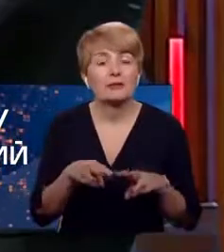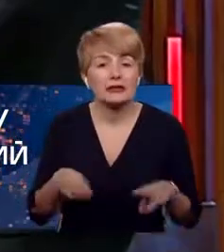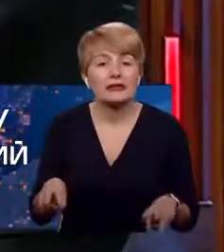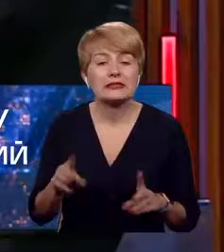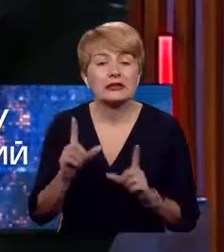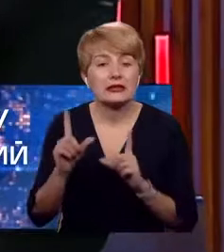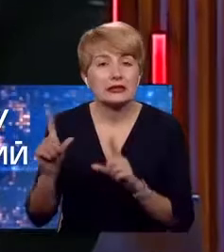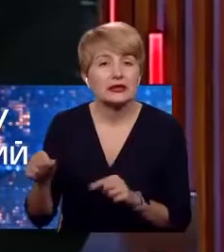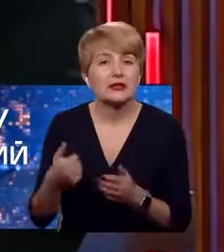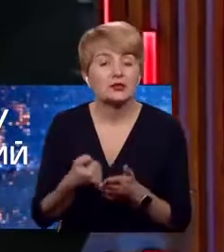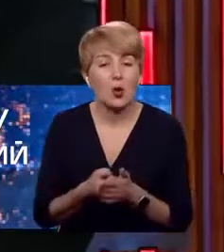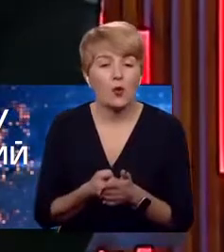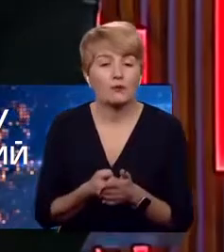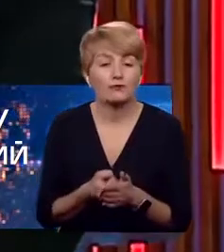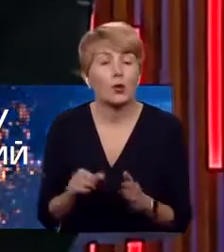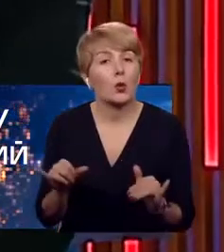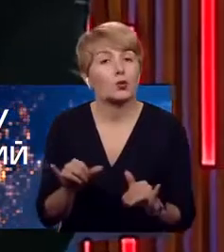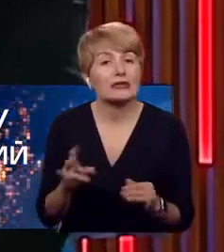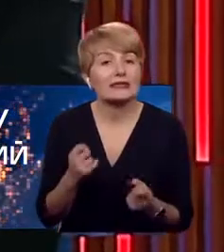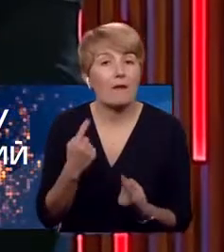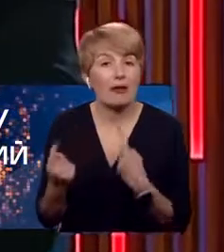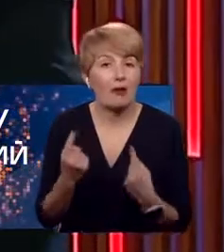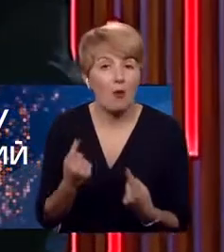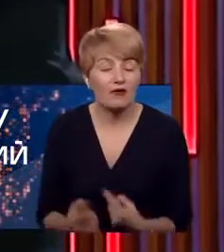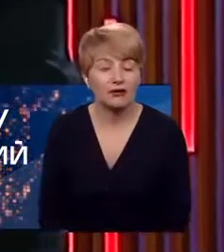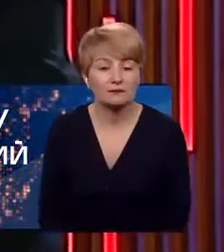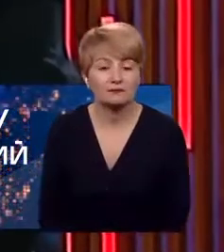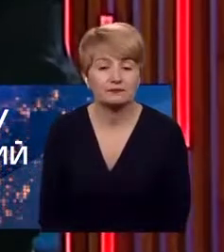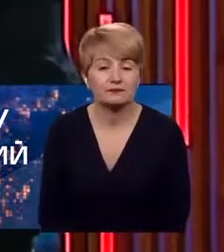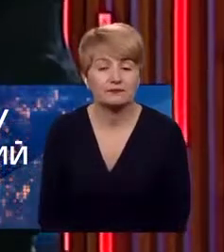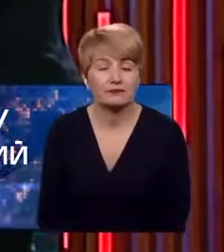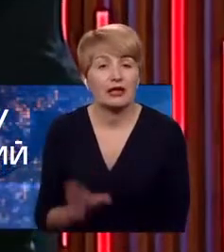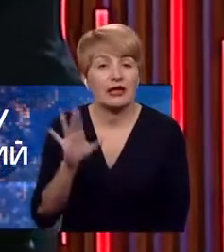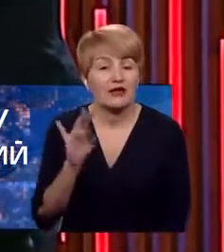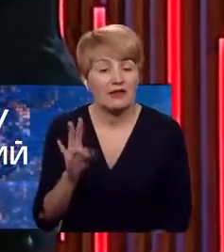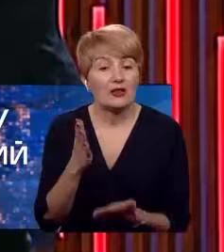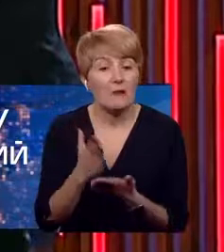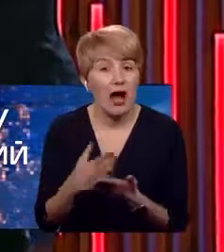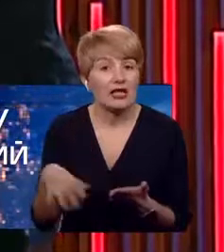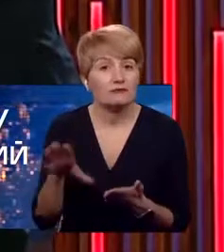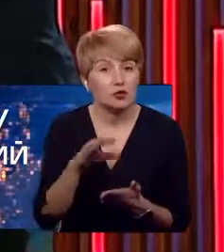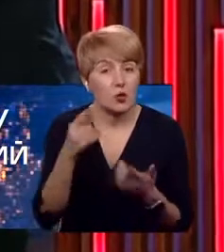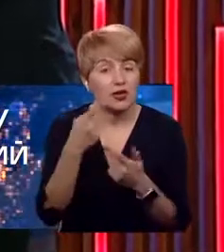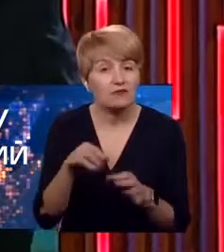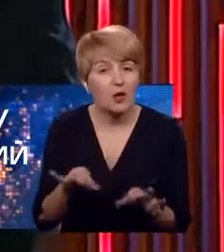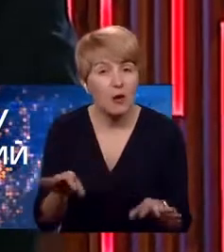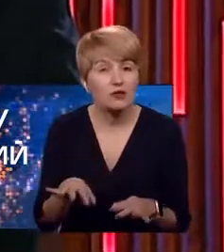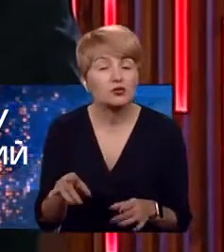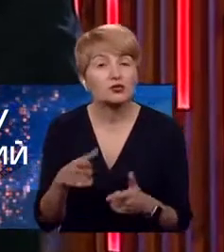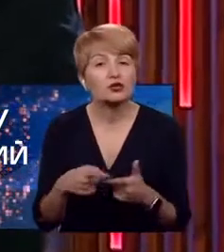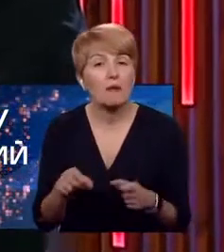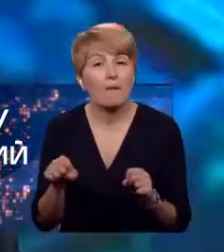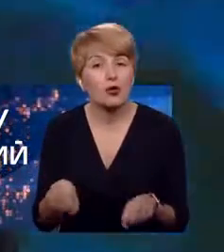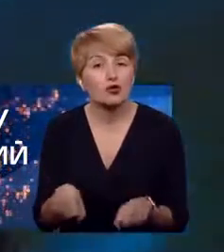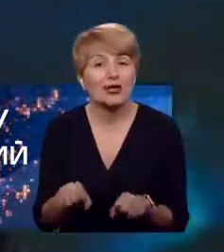їде до кудись на перемовини, він має всю інформацію, тобто, чи можна